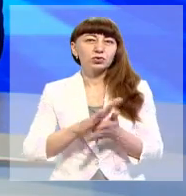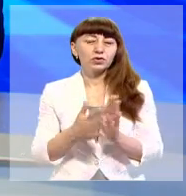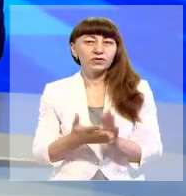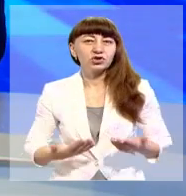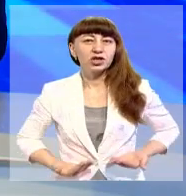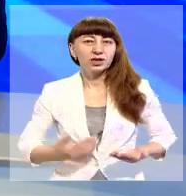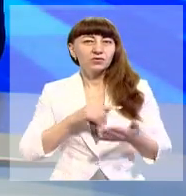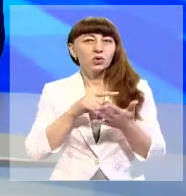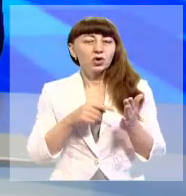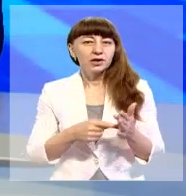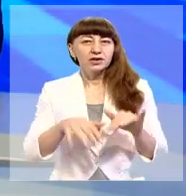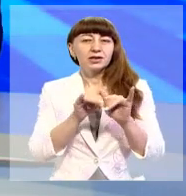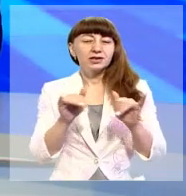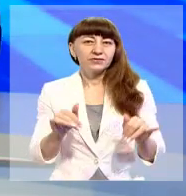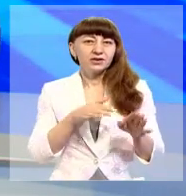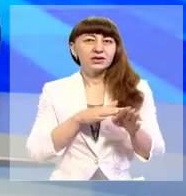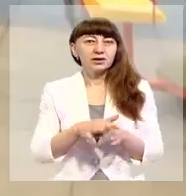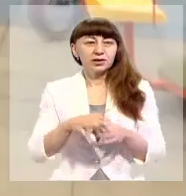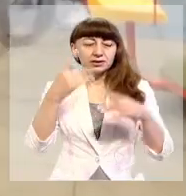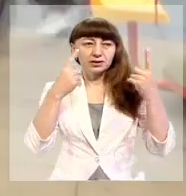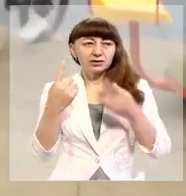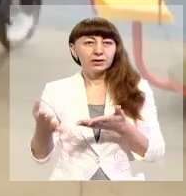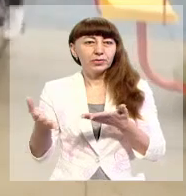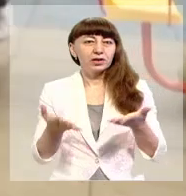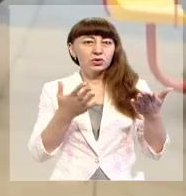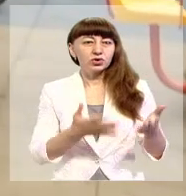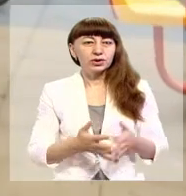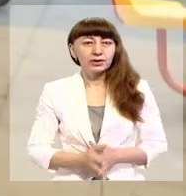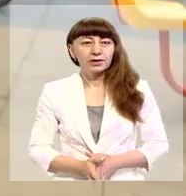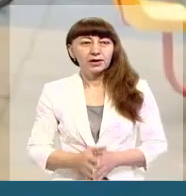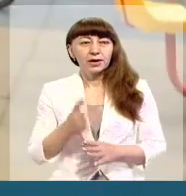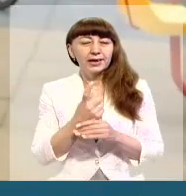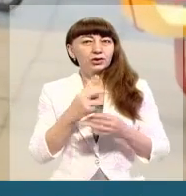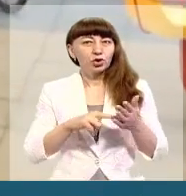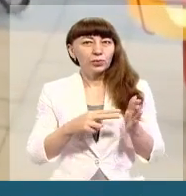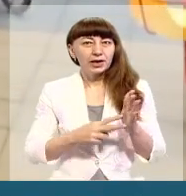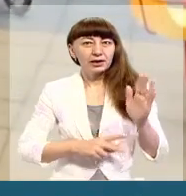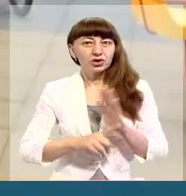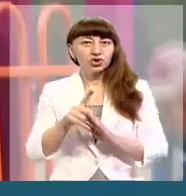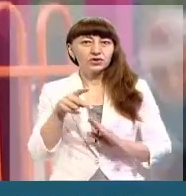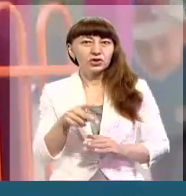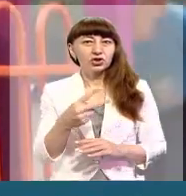сараптап, ілкімділерін іске асыру. Бұл жоба 2020 жылы бастау алды.